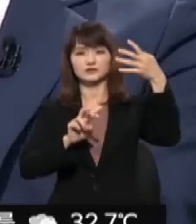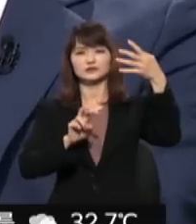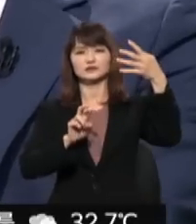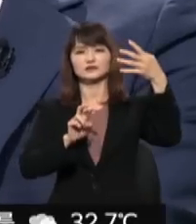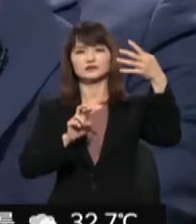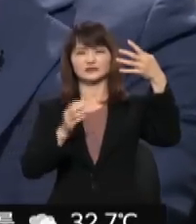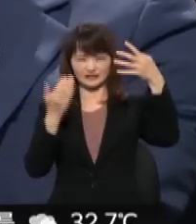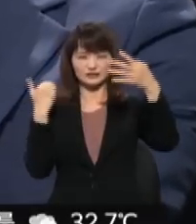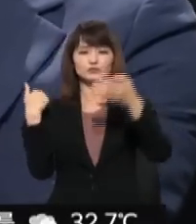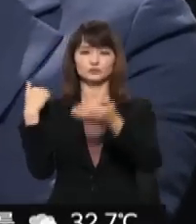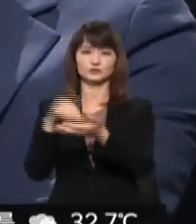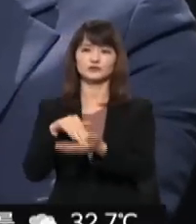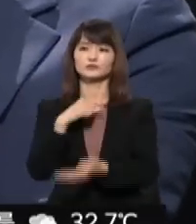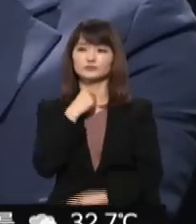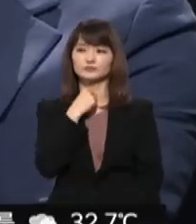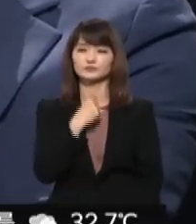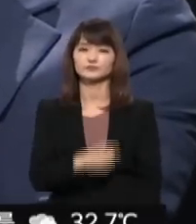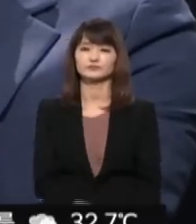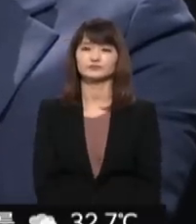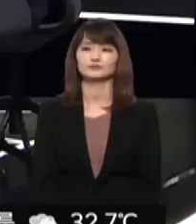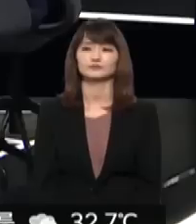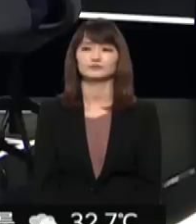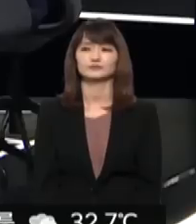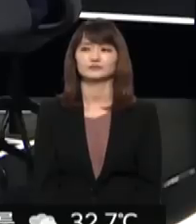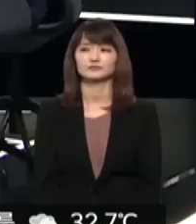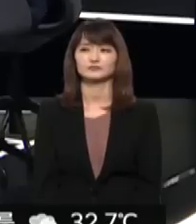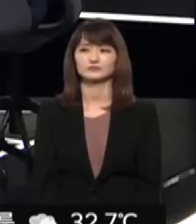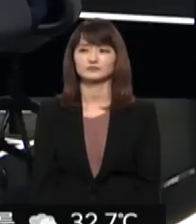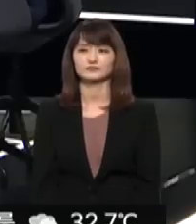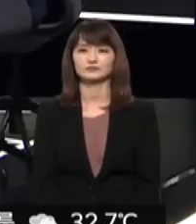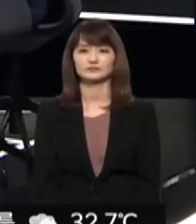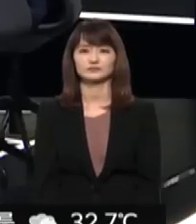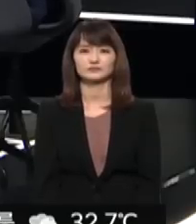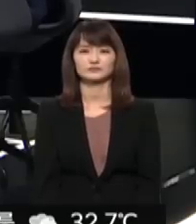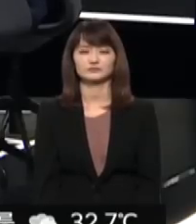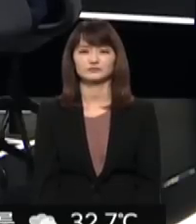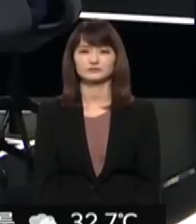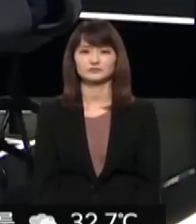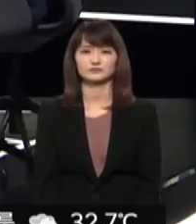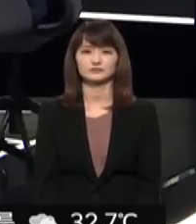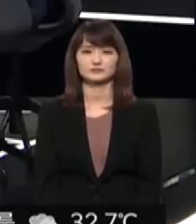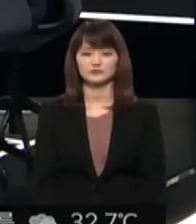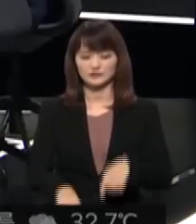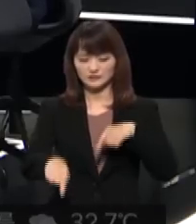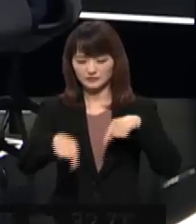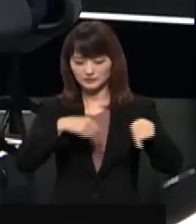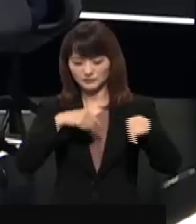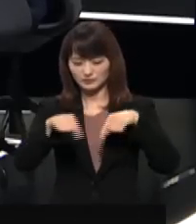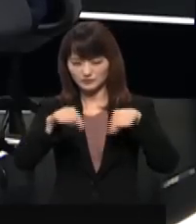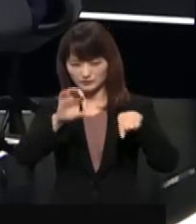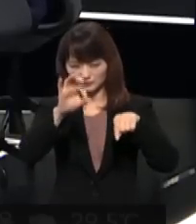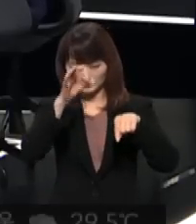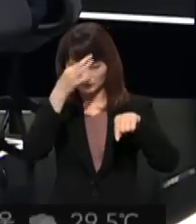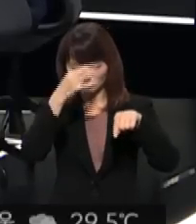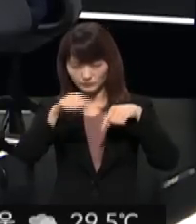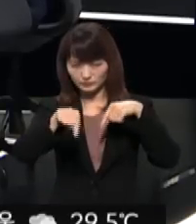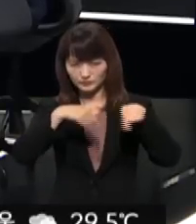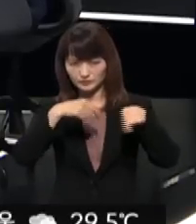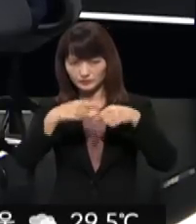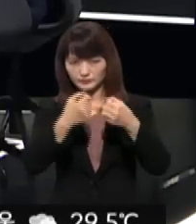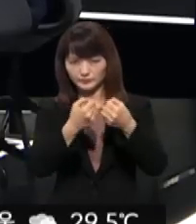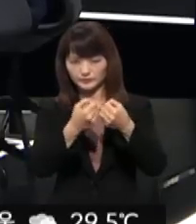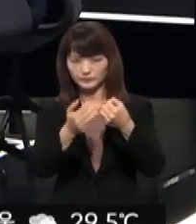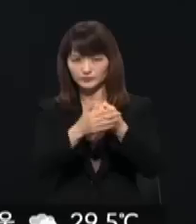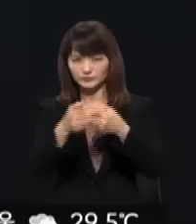돌아가고 싶다 말씀하신 것처럼 이게 고도의 정치 싸움이 되고 있기 때문에 수사가 사실 안 이루어지고 있다 이렇게도 볼 수 있을 것 같습니다